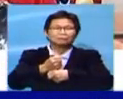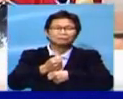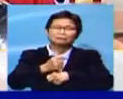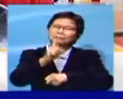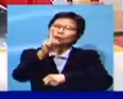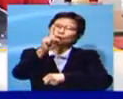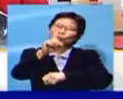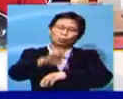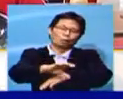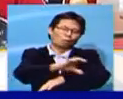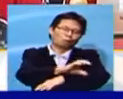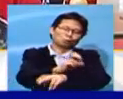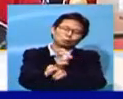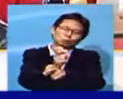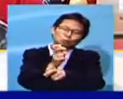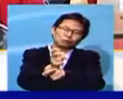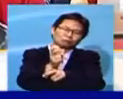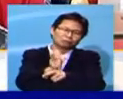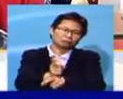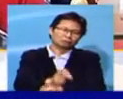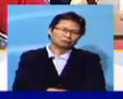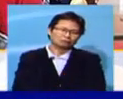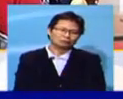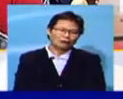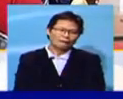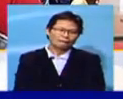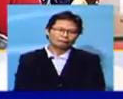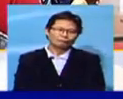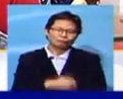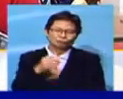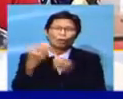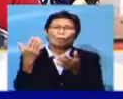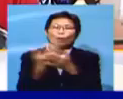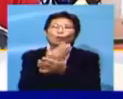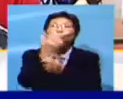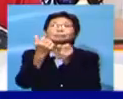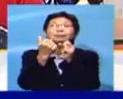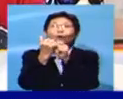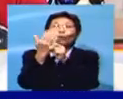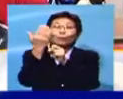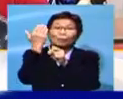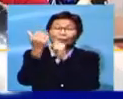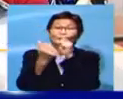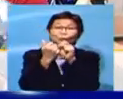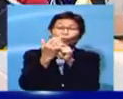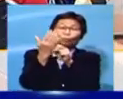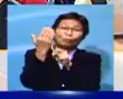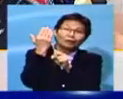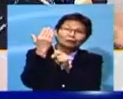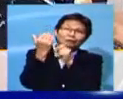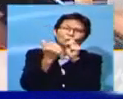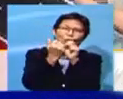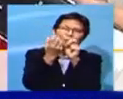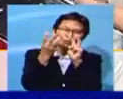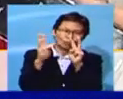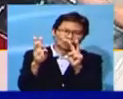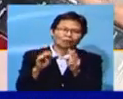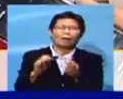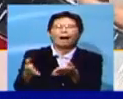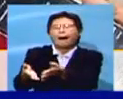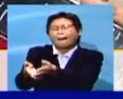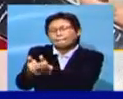tahu memang dah lama terjual cuma tahun lepas Saya dengar saya tak Saya bahagian ada